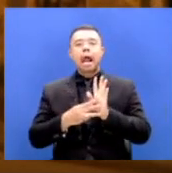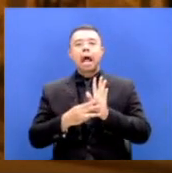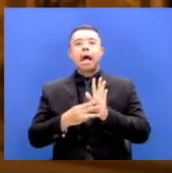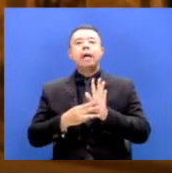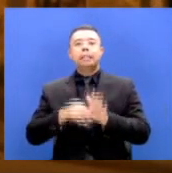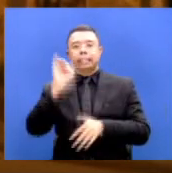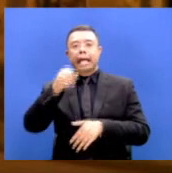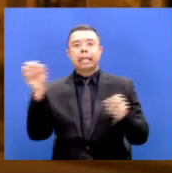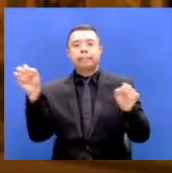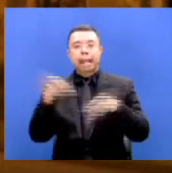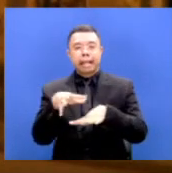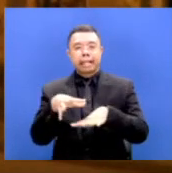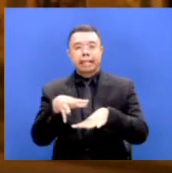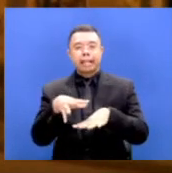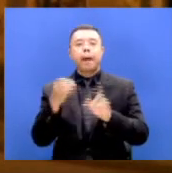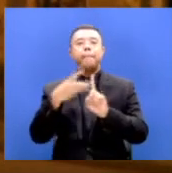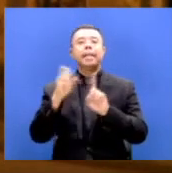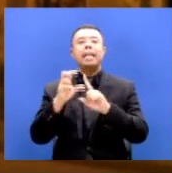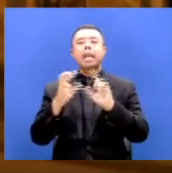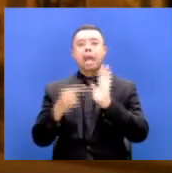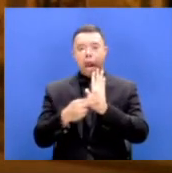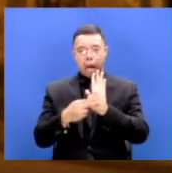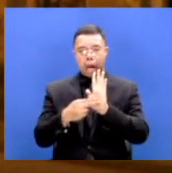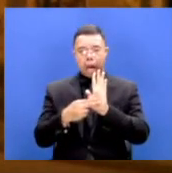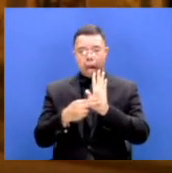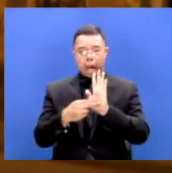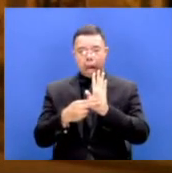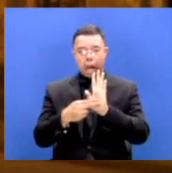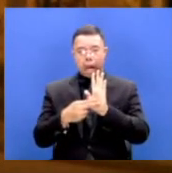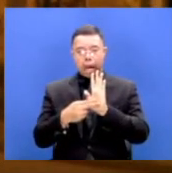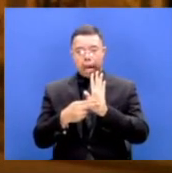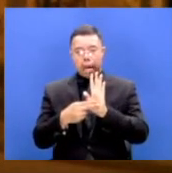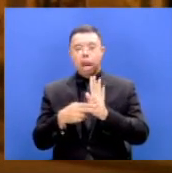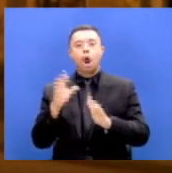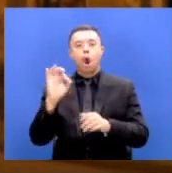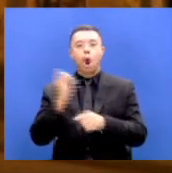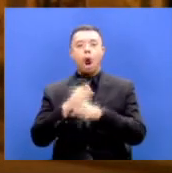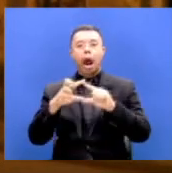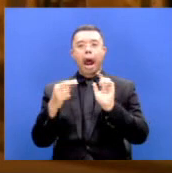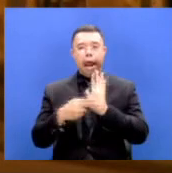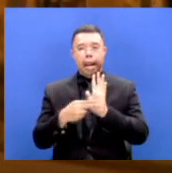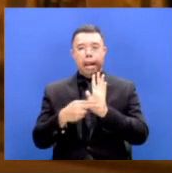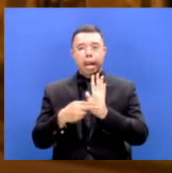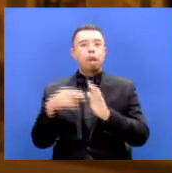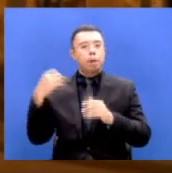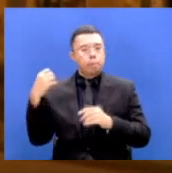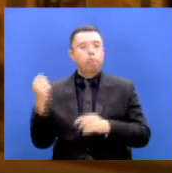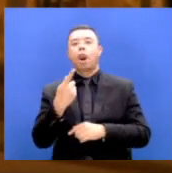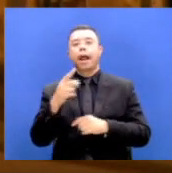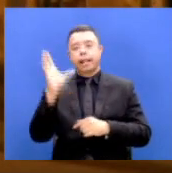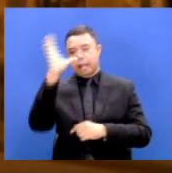malapraktik oleh oknum bidan di Kecamatan Tanjung Raja, Ogan Ilir, Sumatera Selatan mulai menemui titik